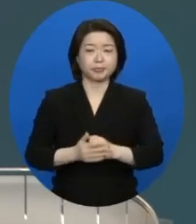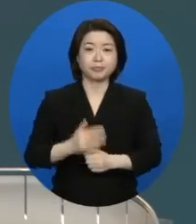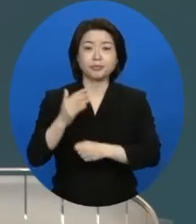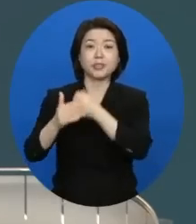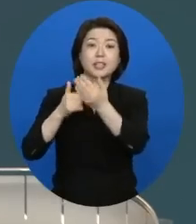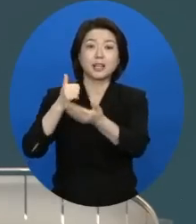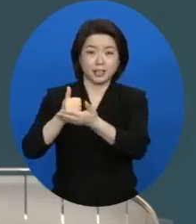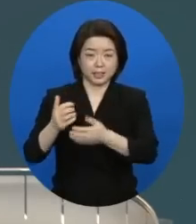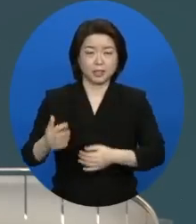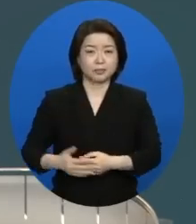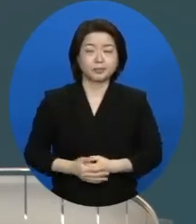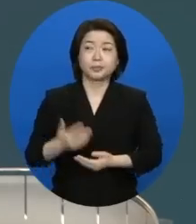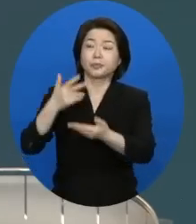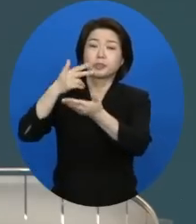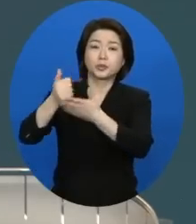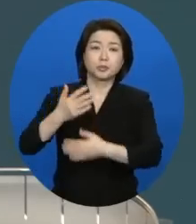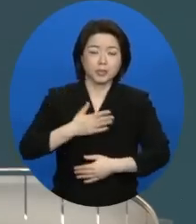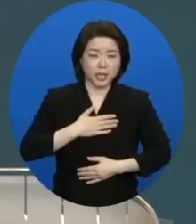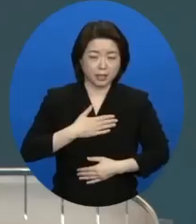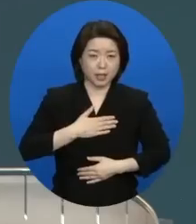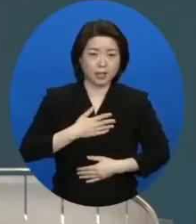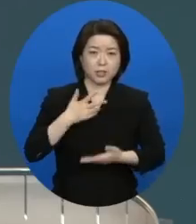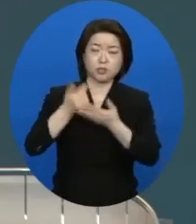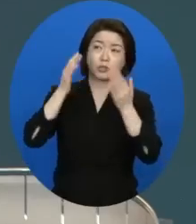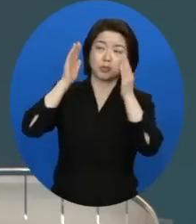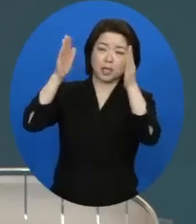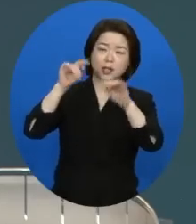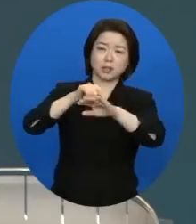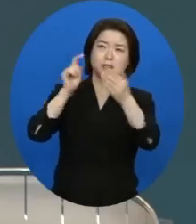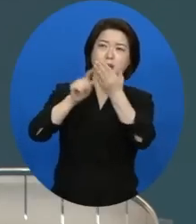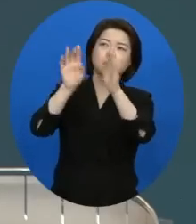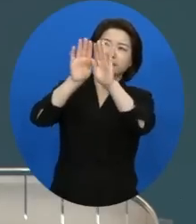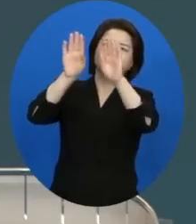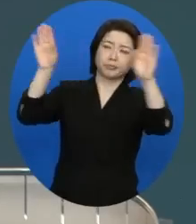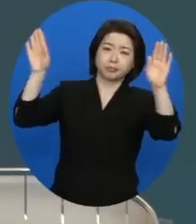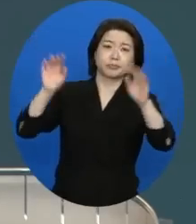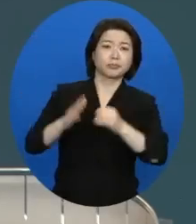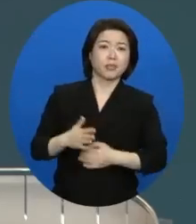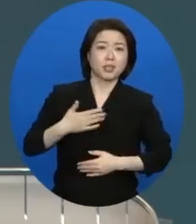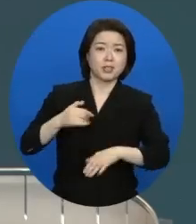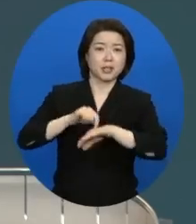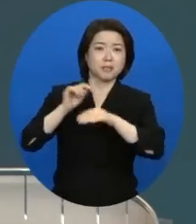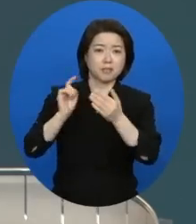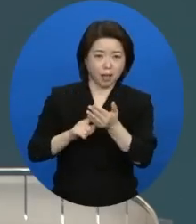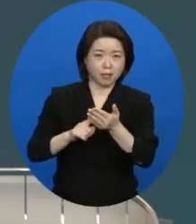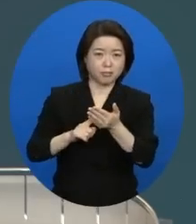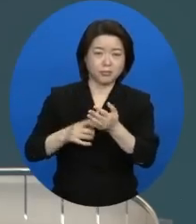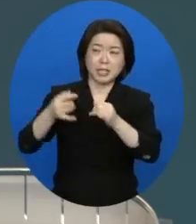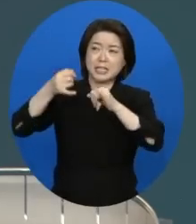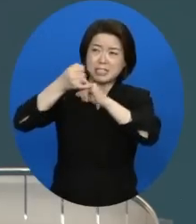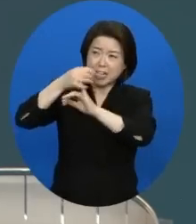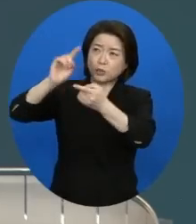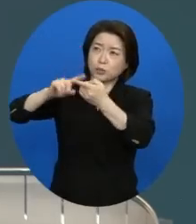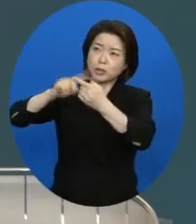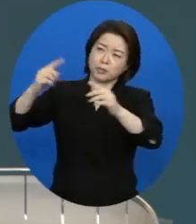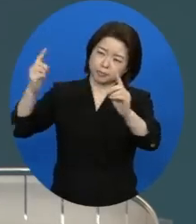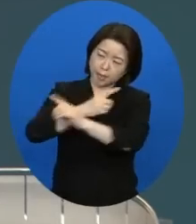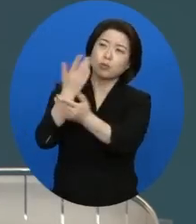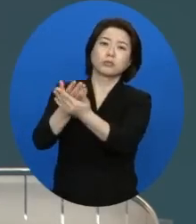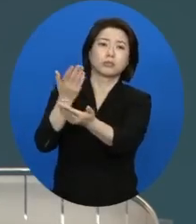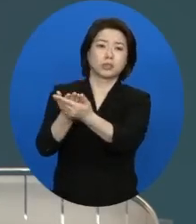하나님, 주님, 제가 주님을 향하여 마음을 엽니다. 제 마음을 약속대로